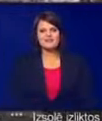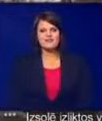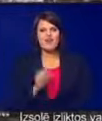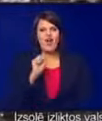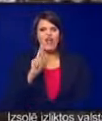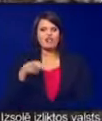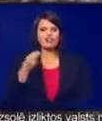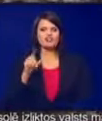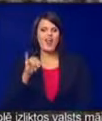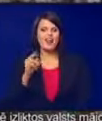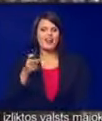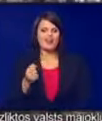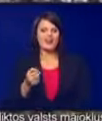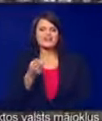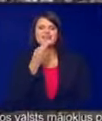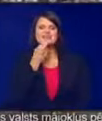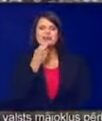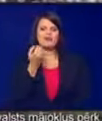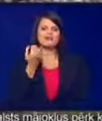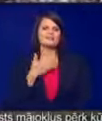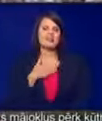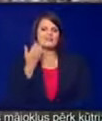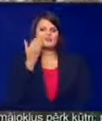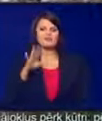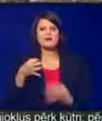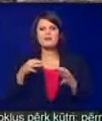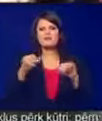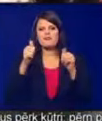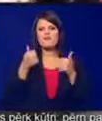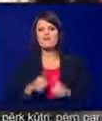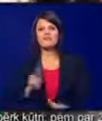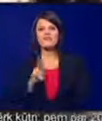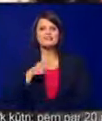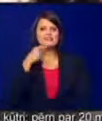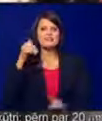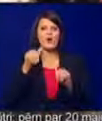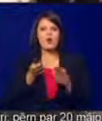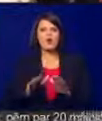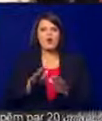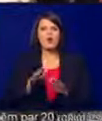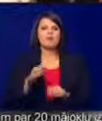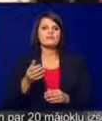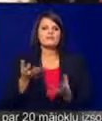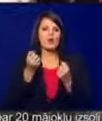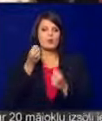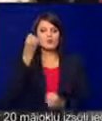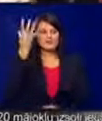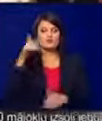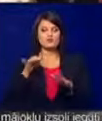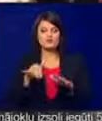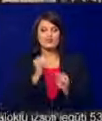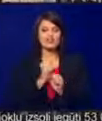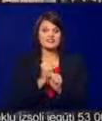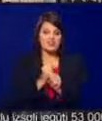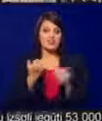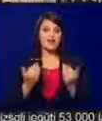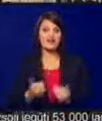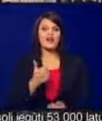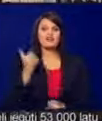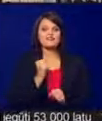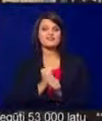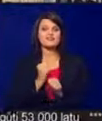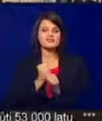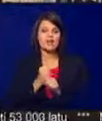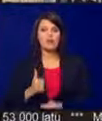Anželika sevi smejoties sauc par brīvmākslinieci, kas bija nolēmusi iegūt izglītību šuvējas darbā. Tagad viņa jau strādā uzņēmumā Lauma